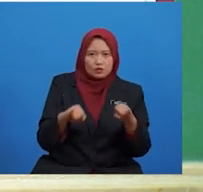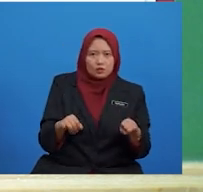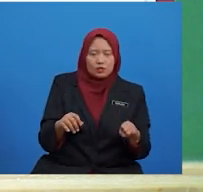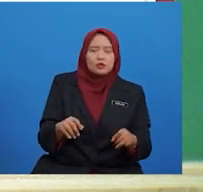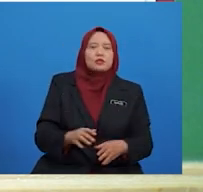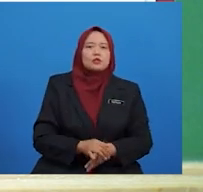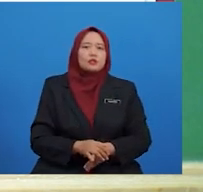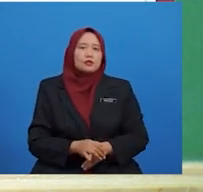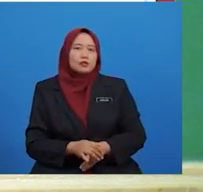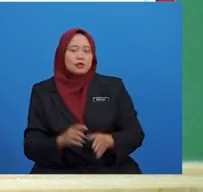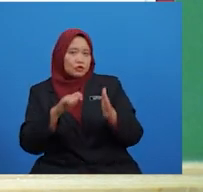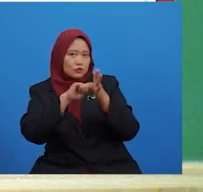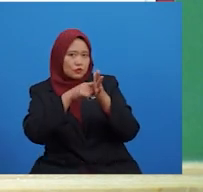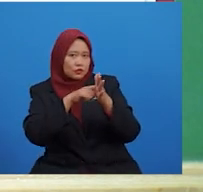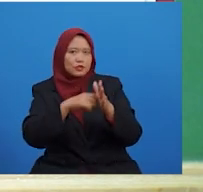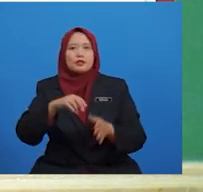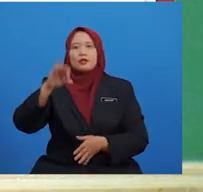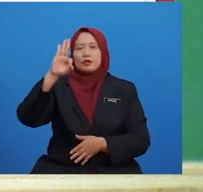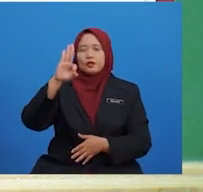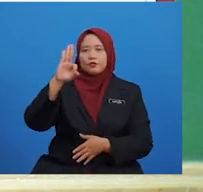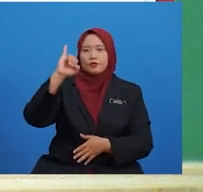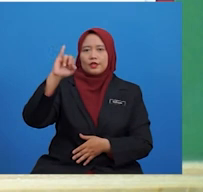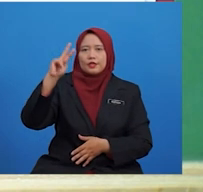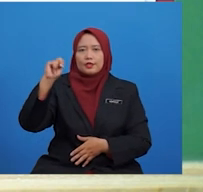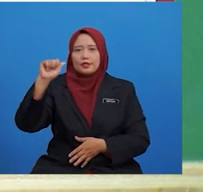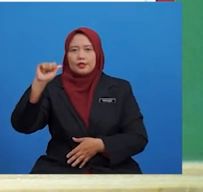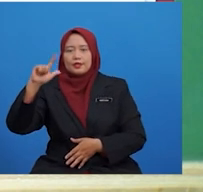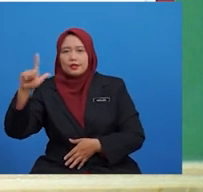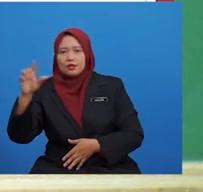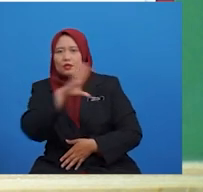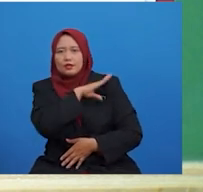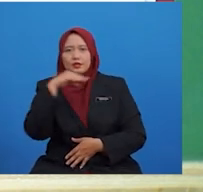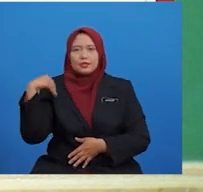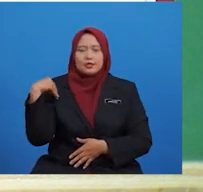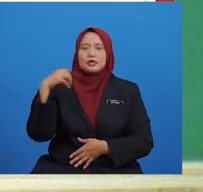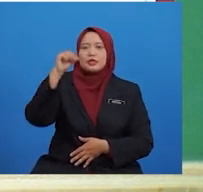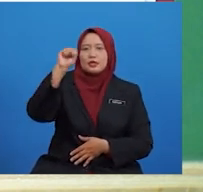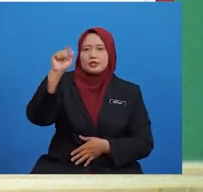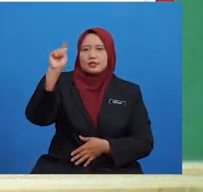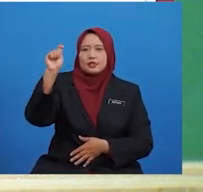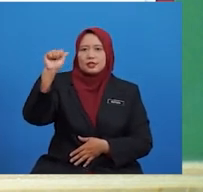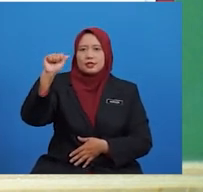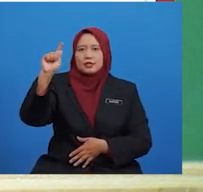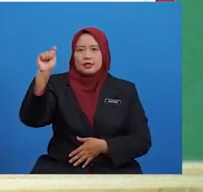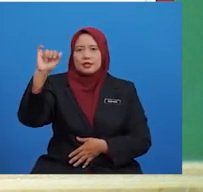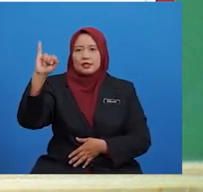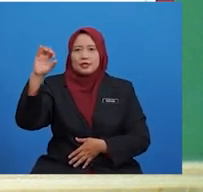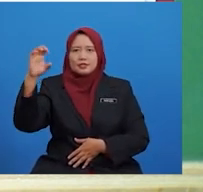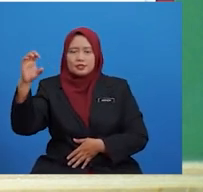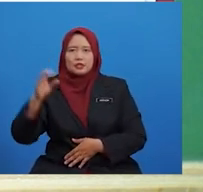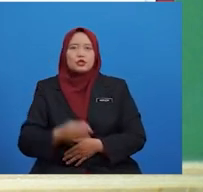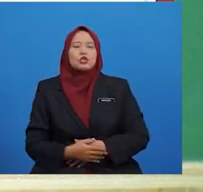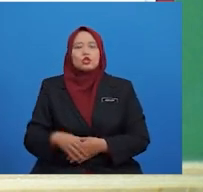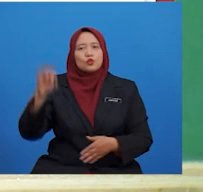berikut. Final int bilangan underscore murid sama dengan 13 diikuti